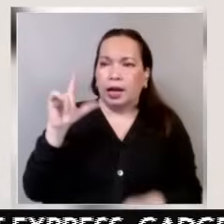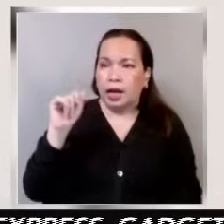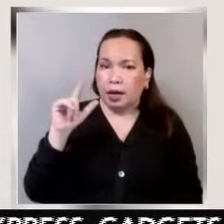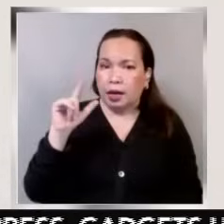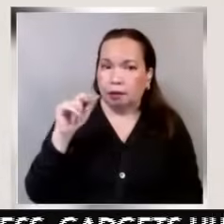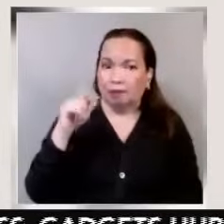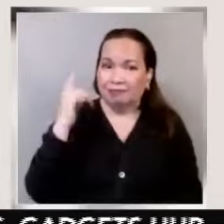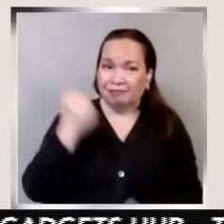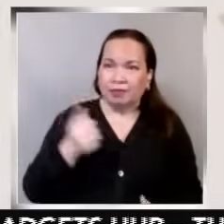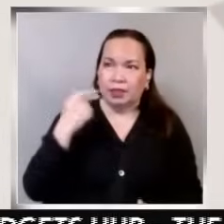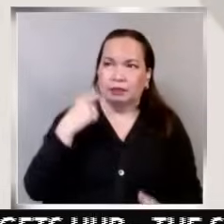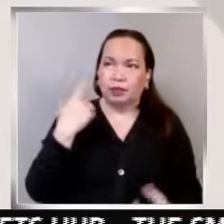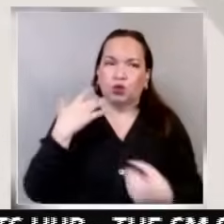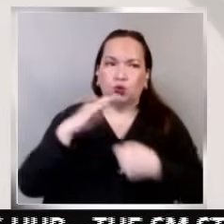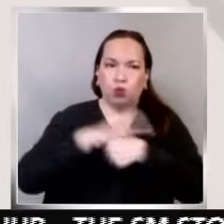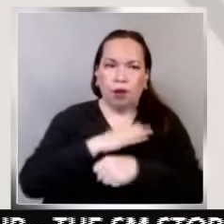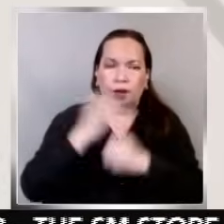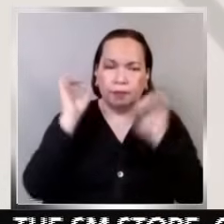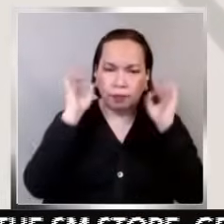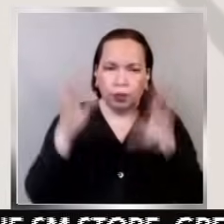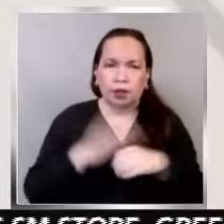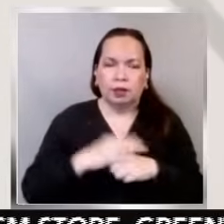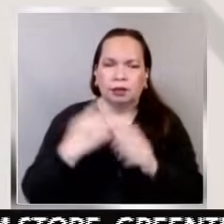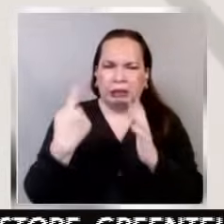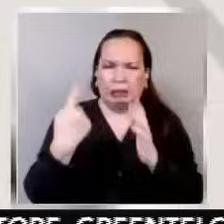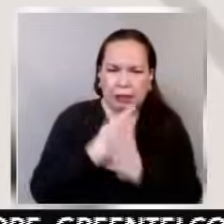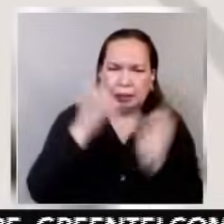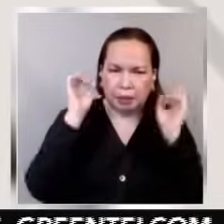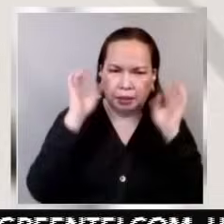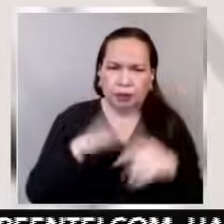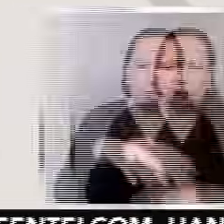na linggo, bagay na kanilang mariing kinundena.